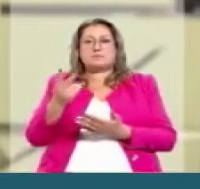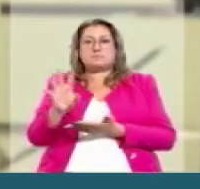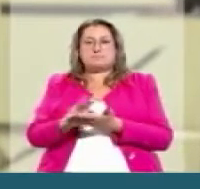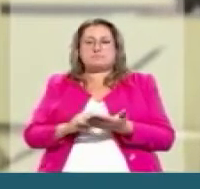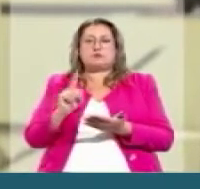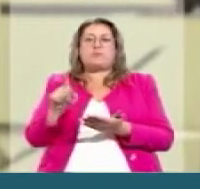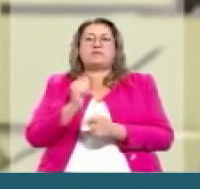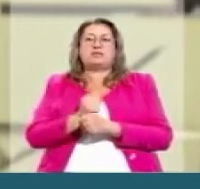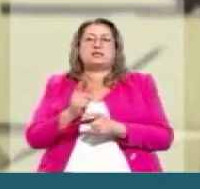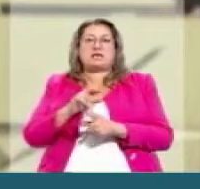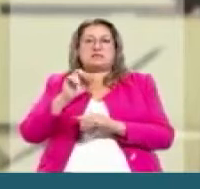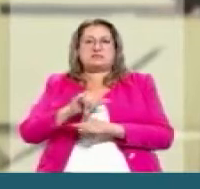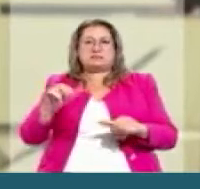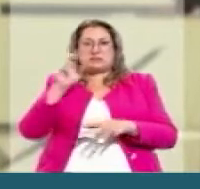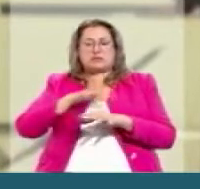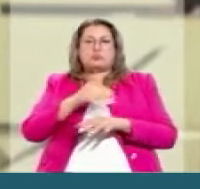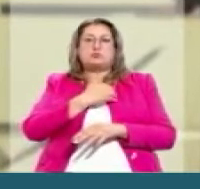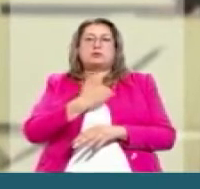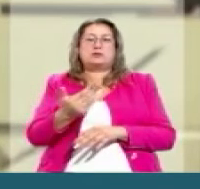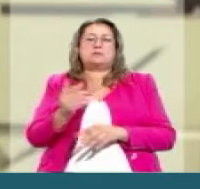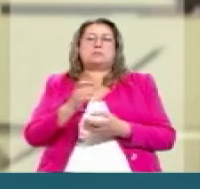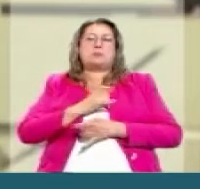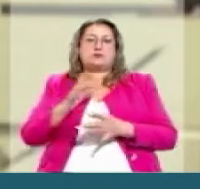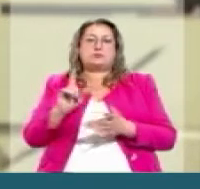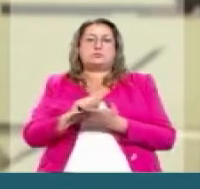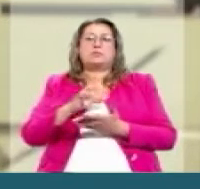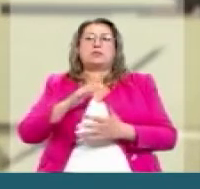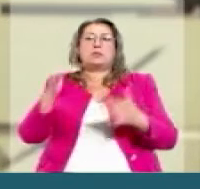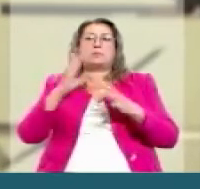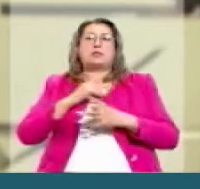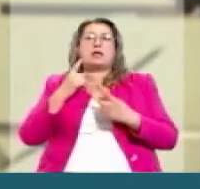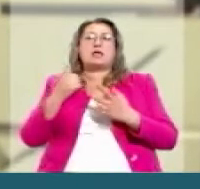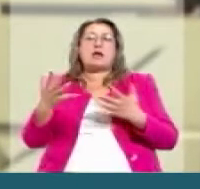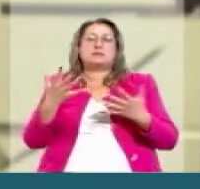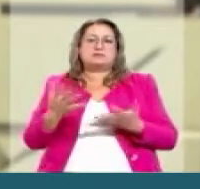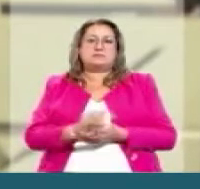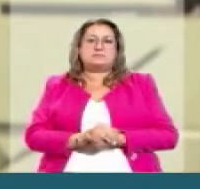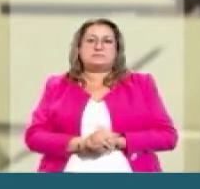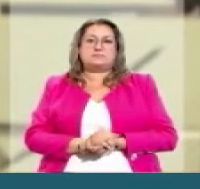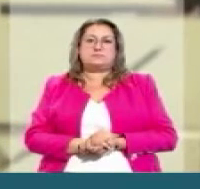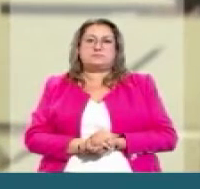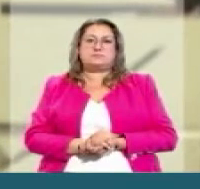тұтамыз. Мерекемен құттықтай отыра аспанымыз ашық, еліміз тыныш болсын, қаламыз гүлдене берсін деген келеді.